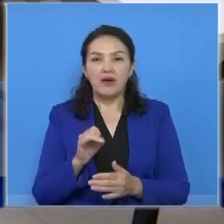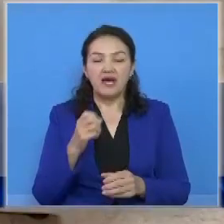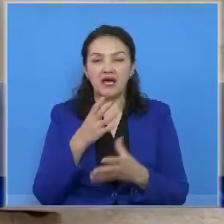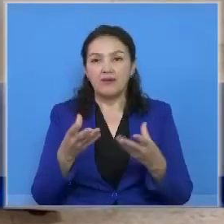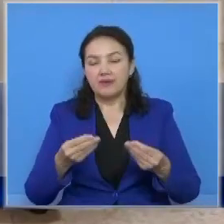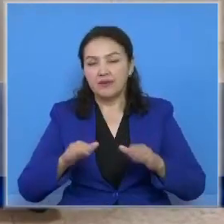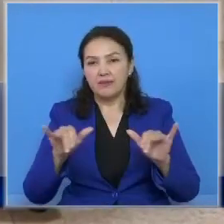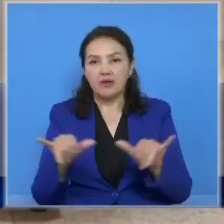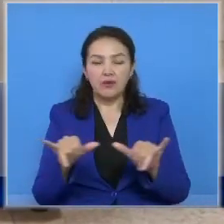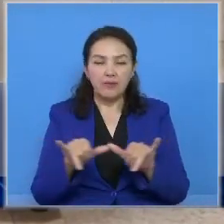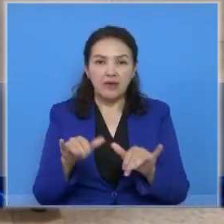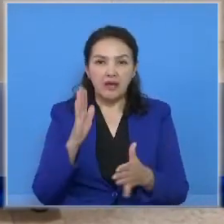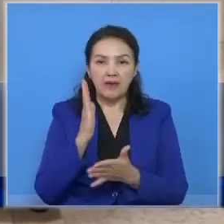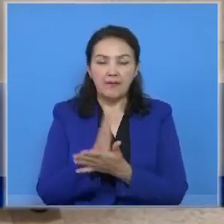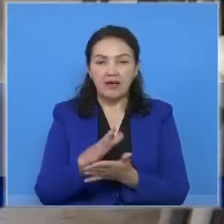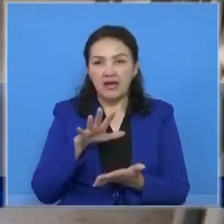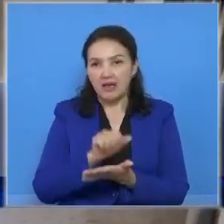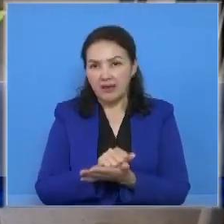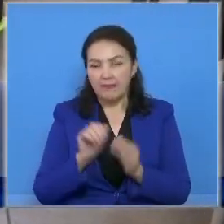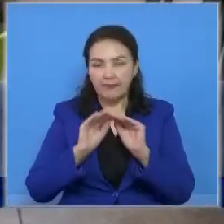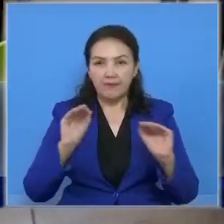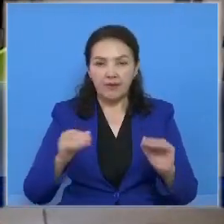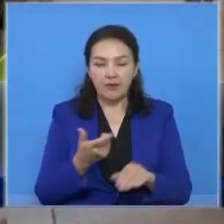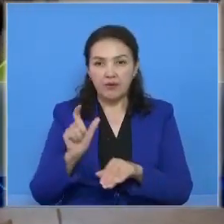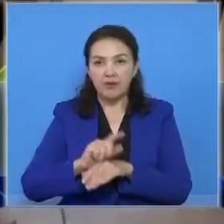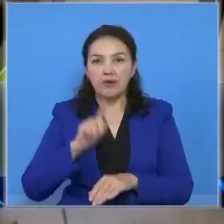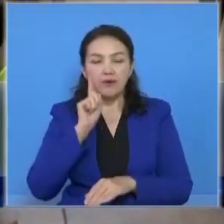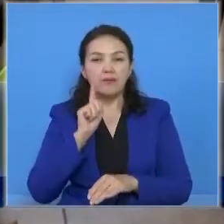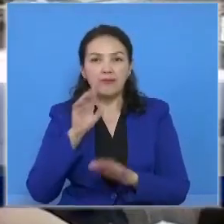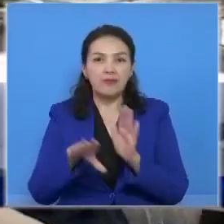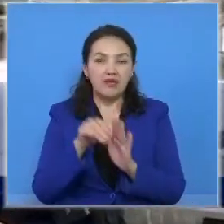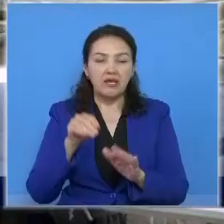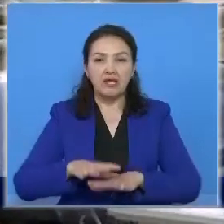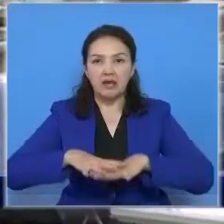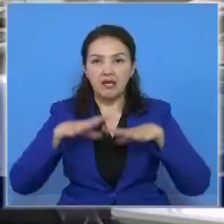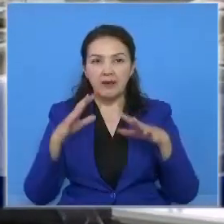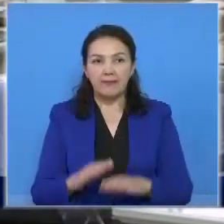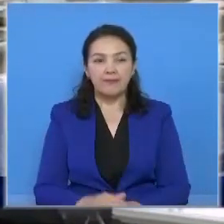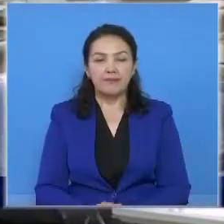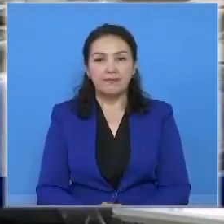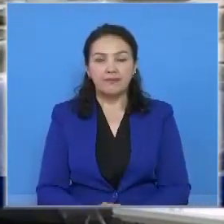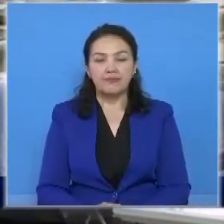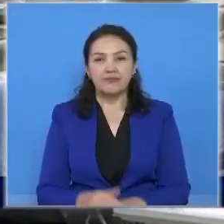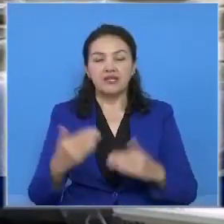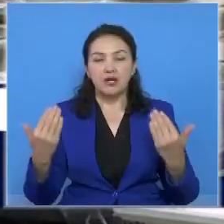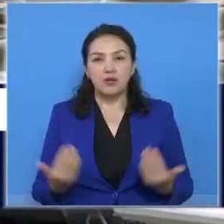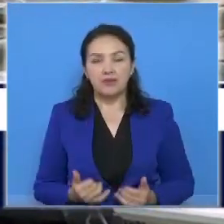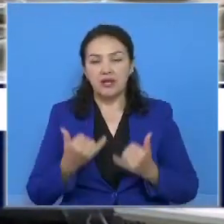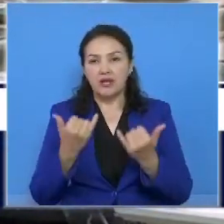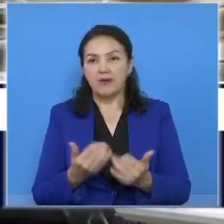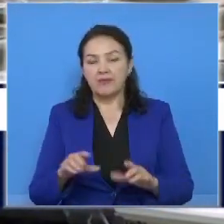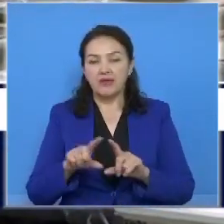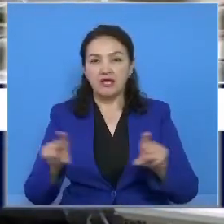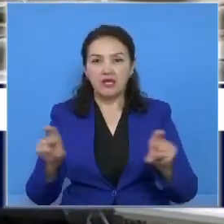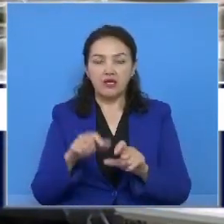жұмсақ жиһаздар және жабдықтар шығарумен айналысады. Бағалары өте тиімді, таңдау кең. Құрметті Ақтөбе қаласының тұрғындары, сіздерді Зета